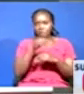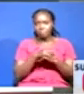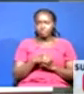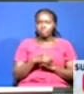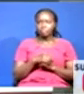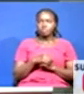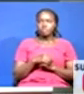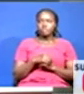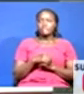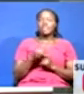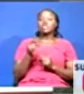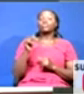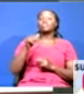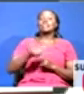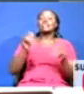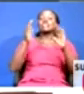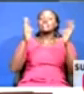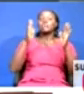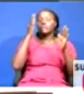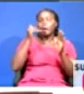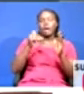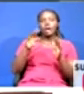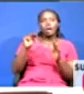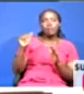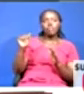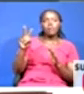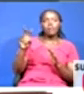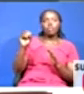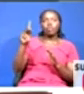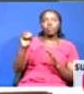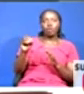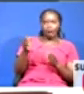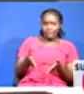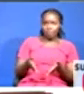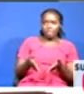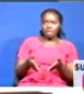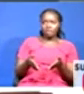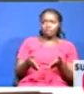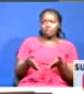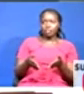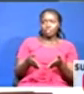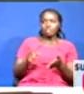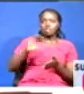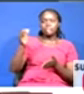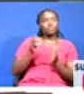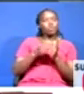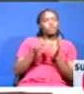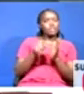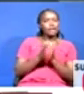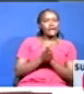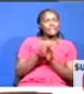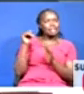say it's a day of celebration because watu Mavoko si munaelewa kwamba sisi hapa ndio capital city ya ukambani na bedroom ya